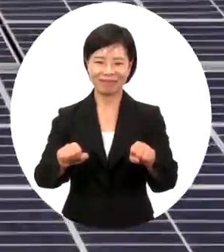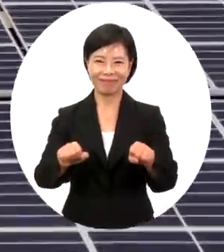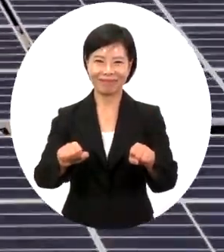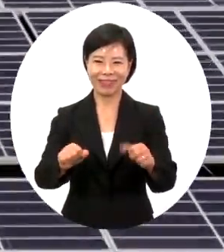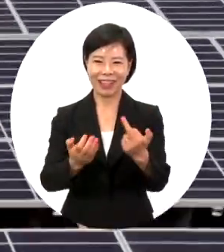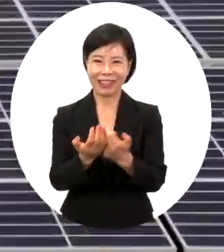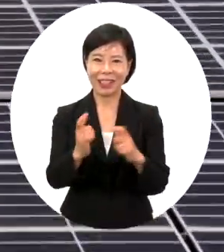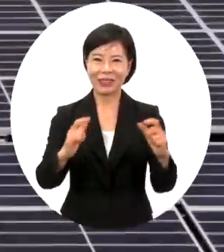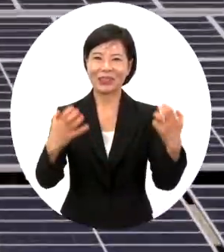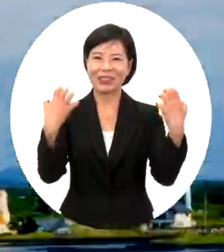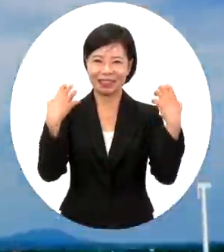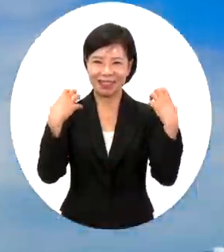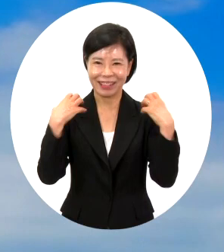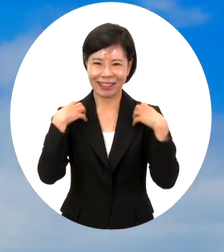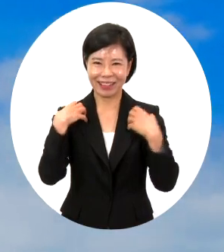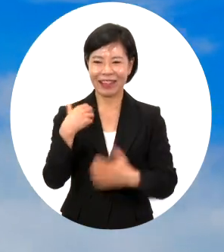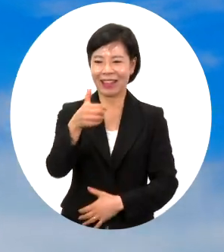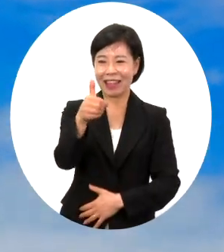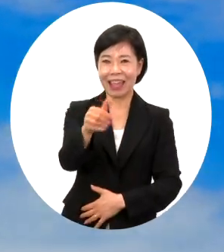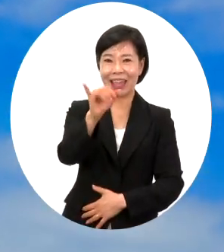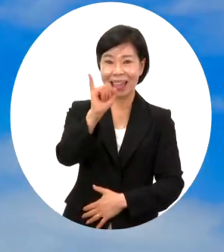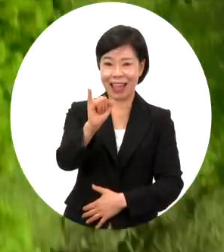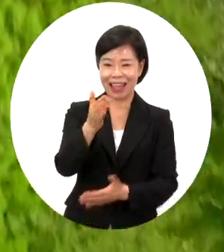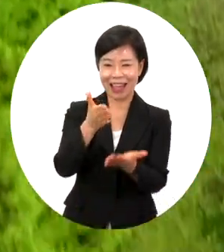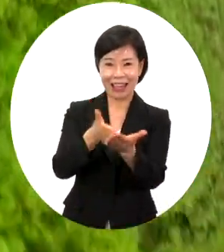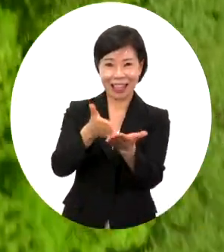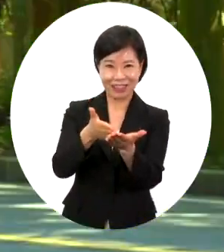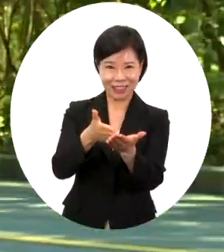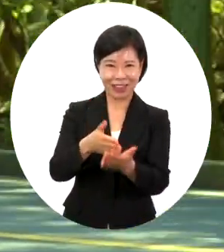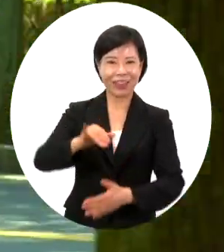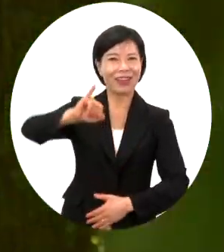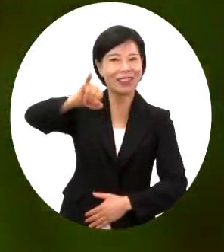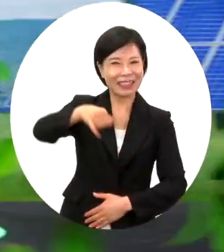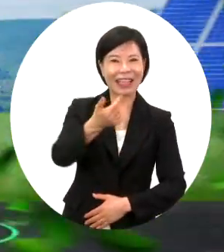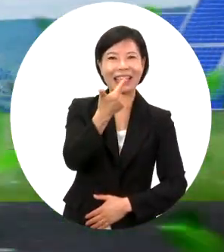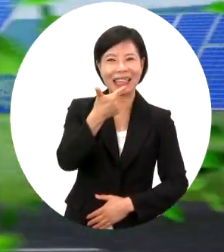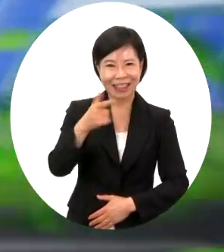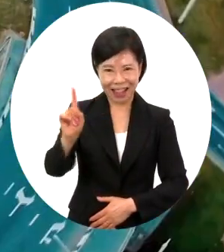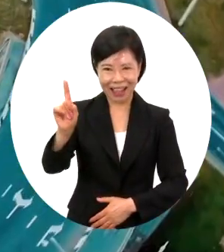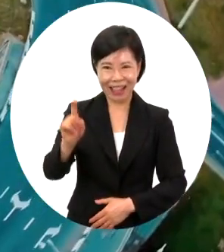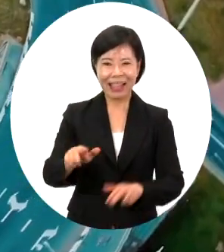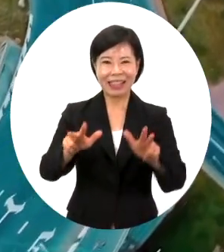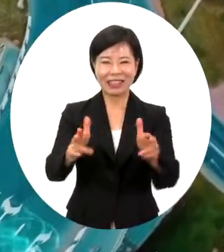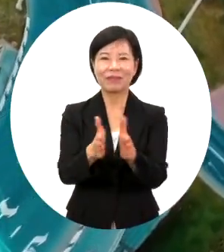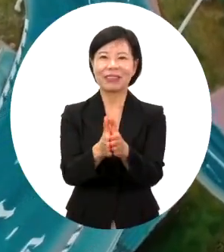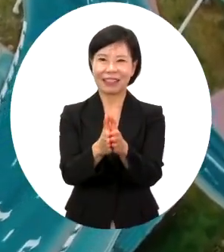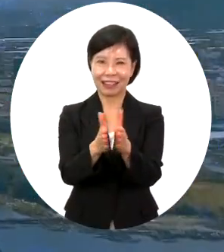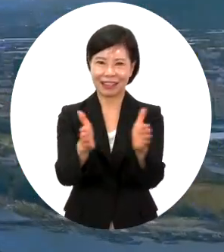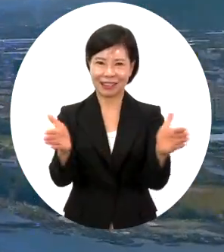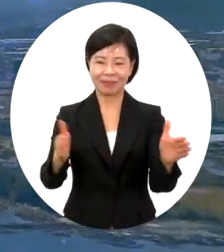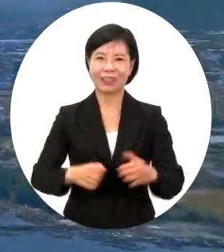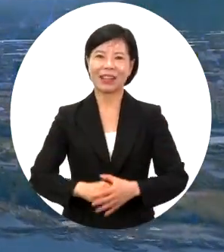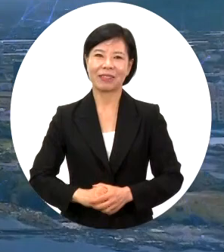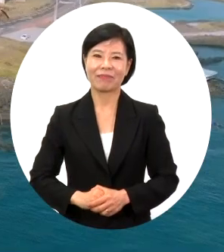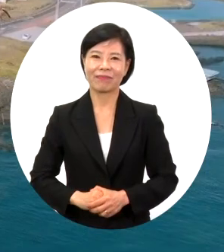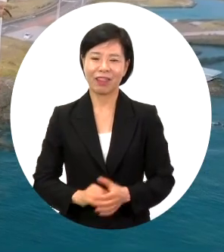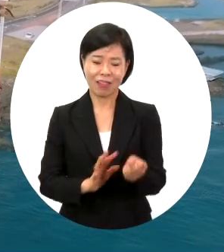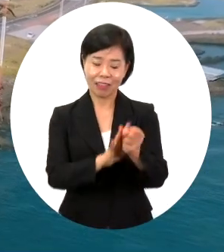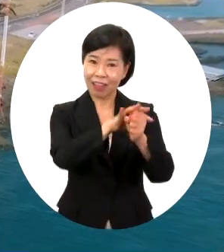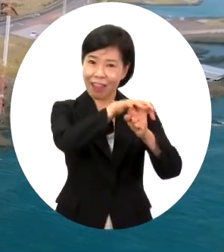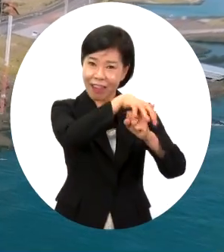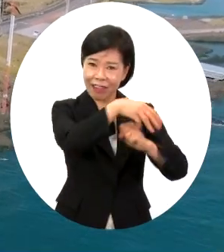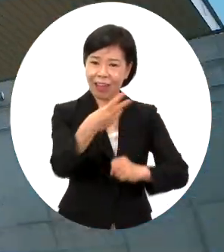안녕하세요. 제주특별자치도 AI 아나운서 제이나입니다. 이번 주 위클리 제주 시작합니다.